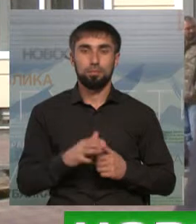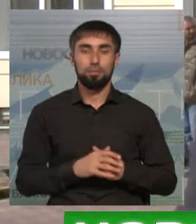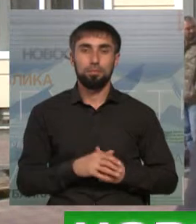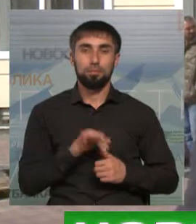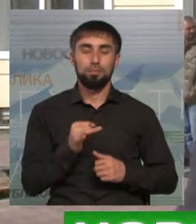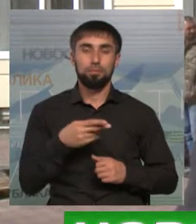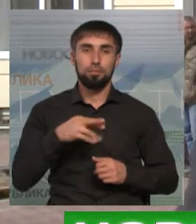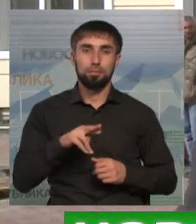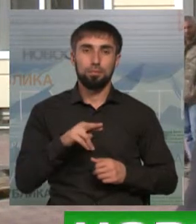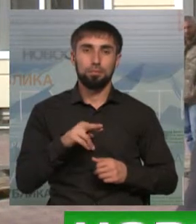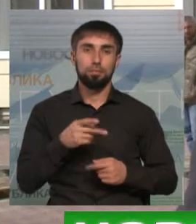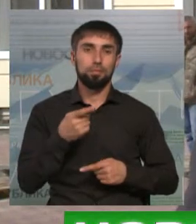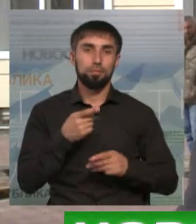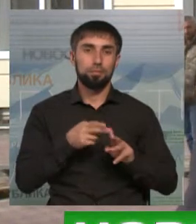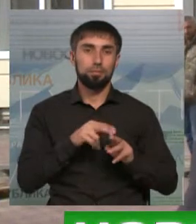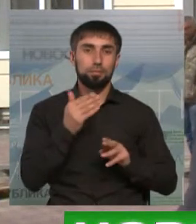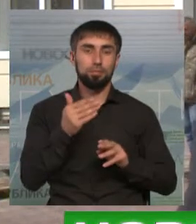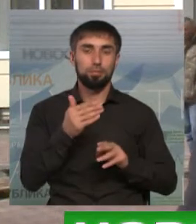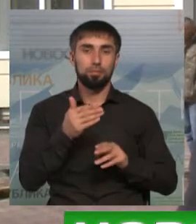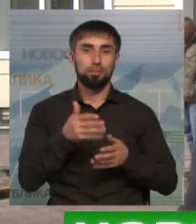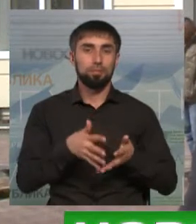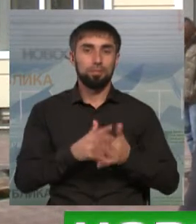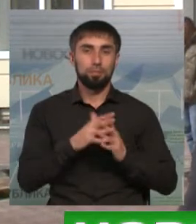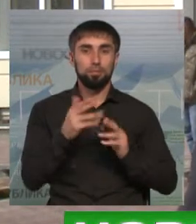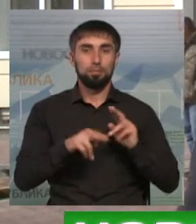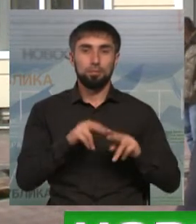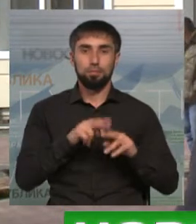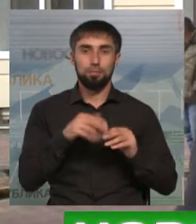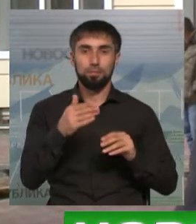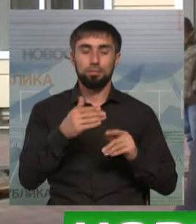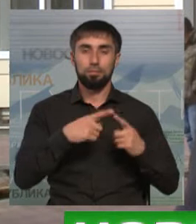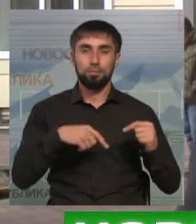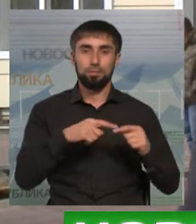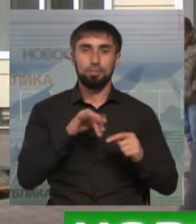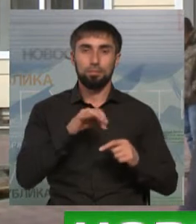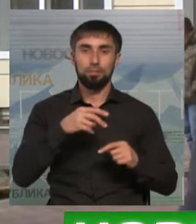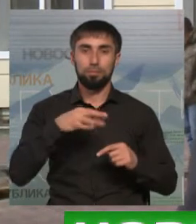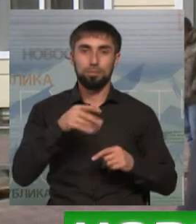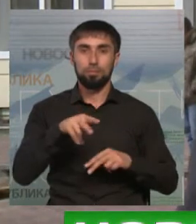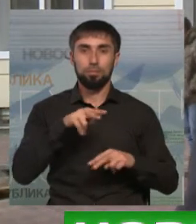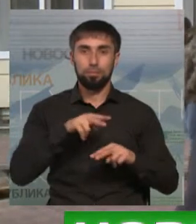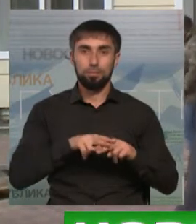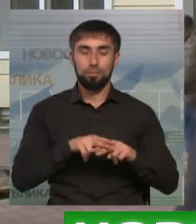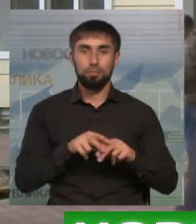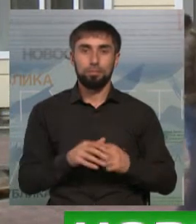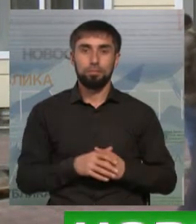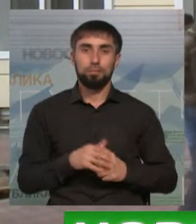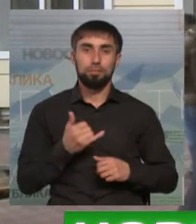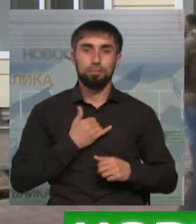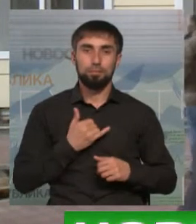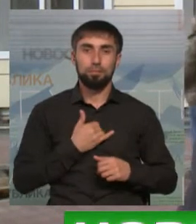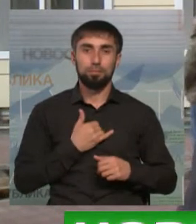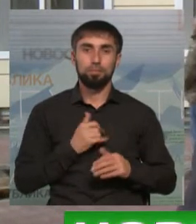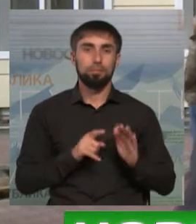И для разрешения данной, именно для строительства этих объектов именно на этом месте, у нас